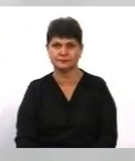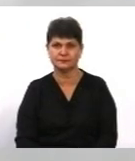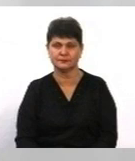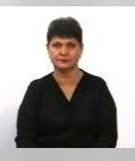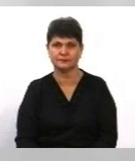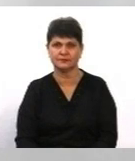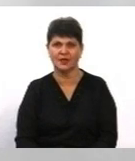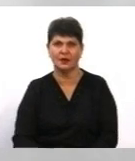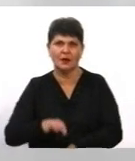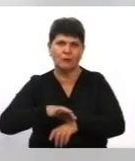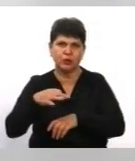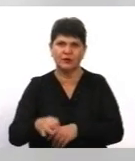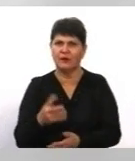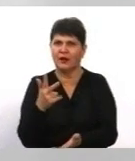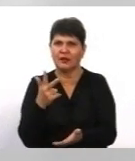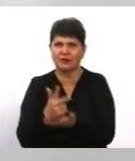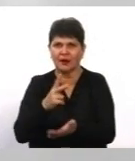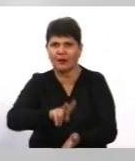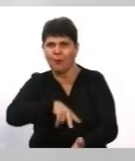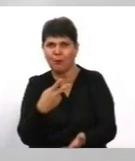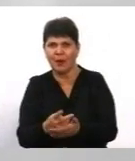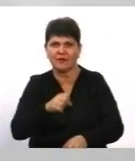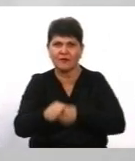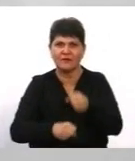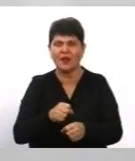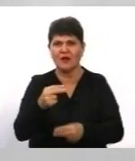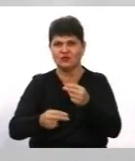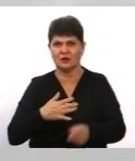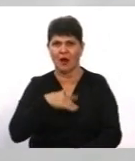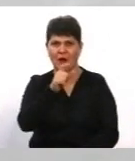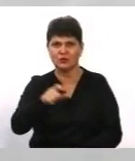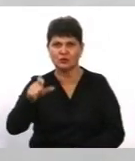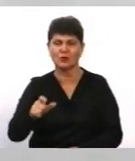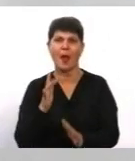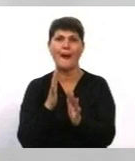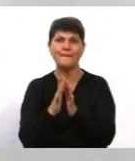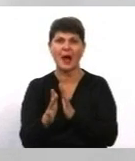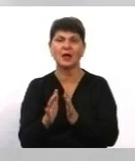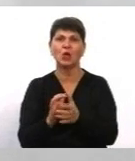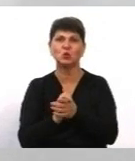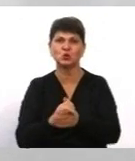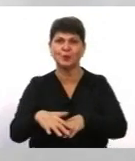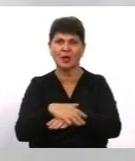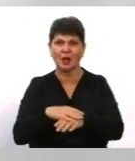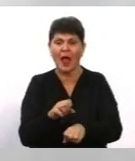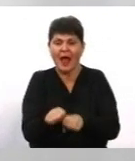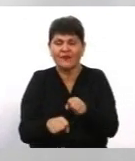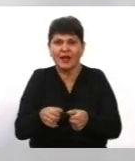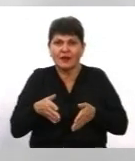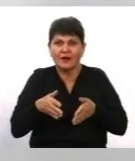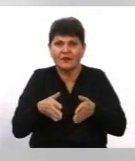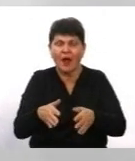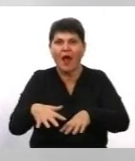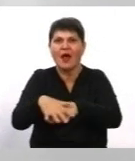Наболіло. Третій раз падаю на велосипеді через наших людей. Їду через парк Дружби народів. По велодоріжці народу більше, ніж